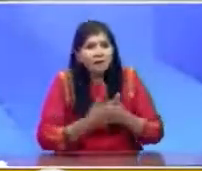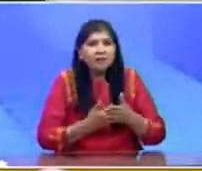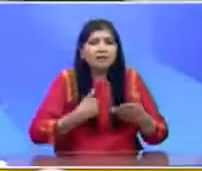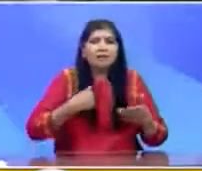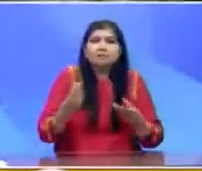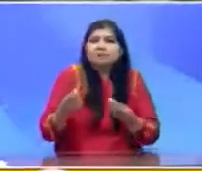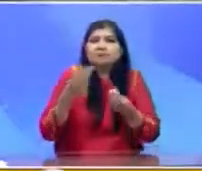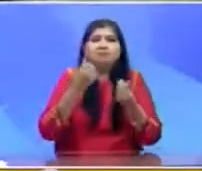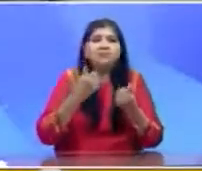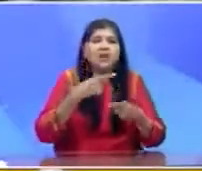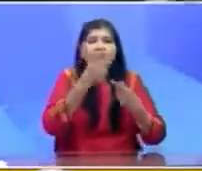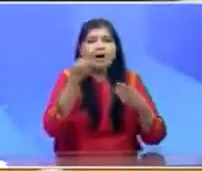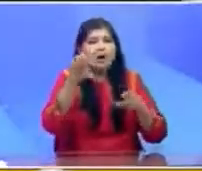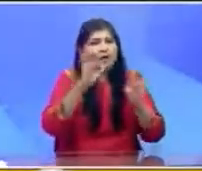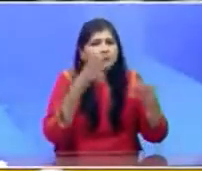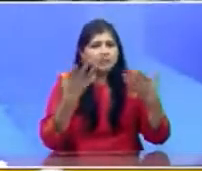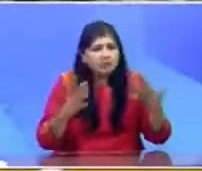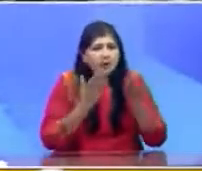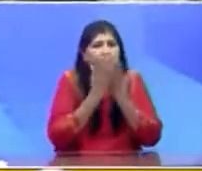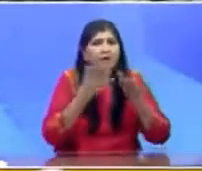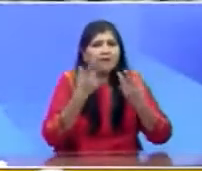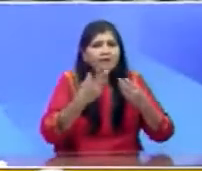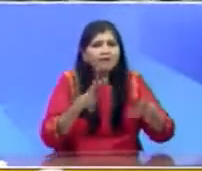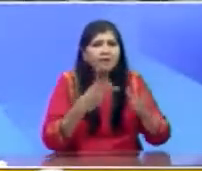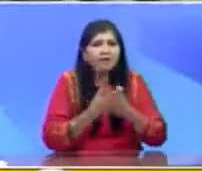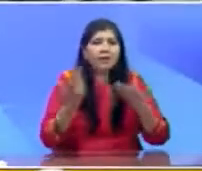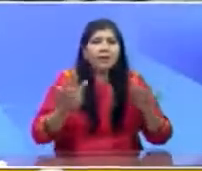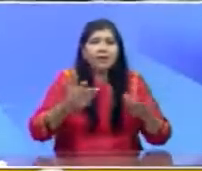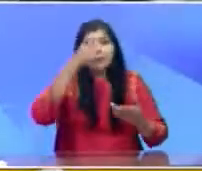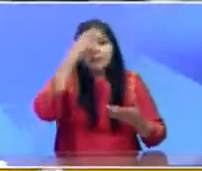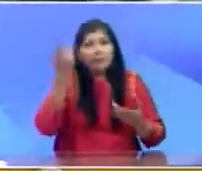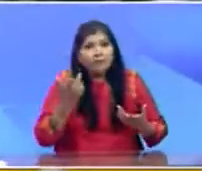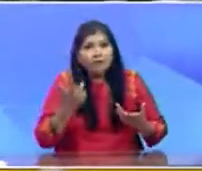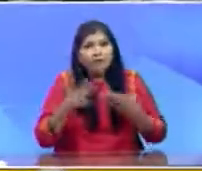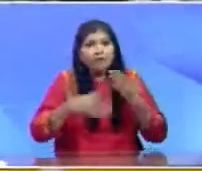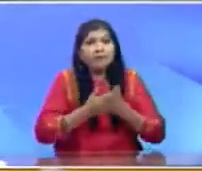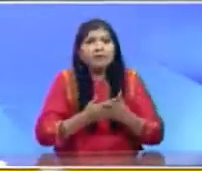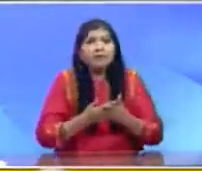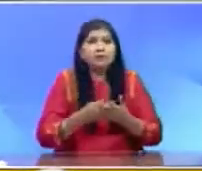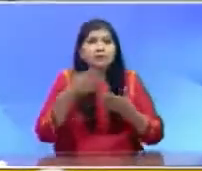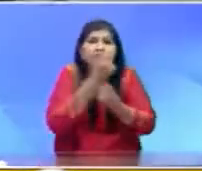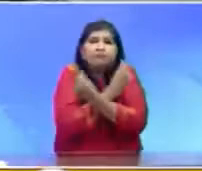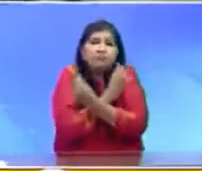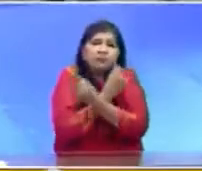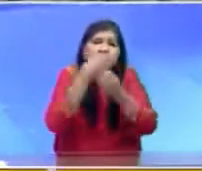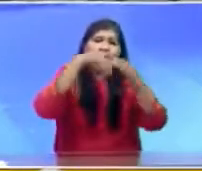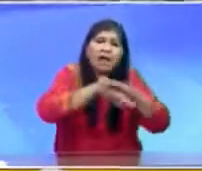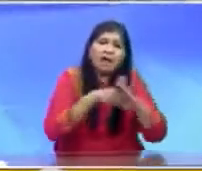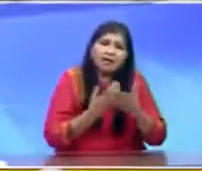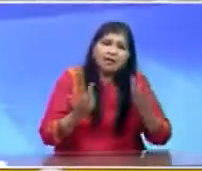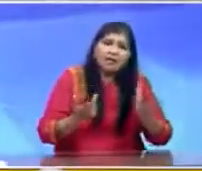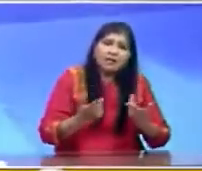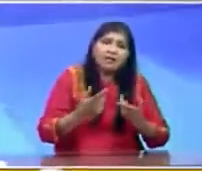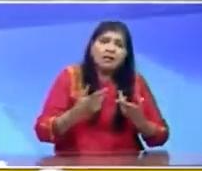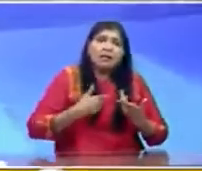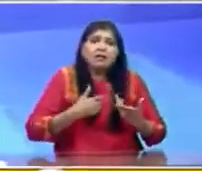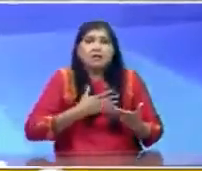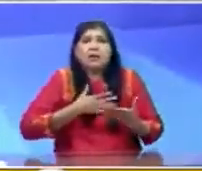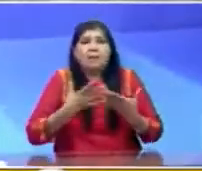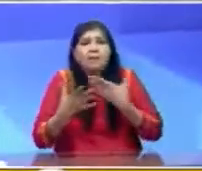होती। गुलामी से मुक्ति की वो तड़प, पराधीनता की बेड़ियों से आजादी की वो